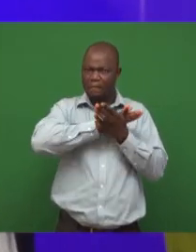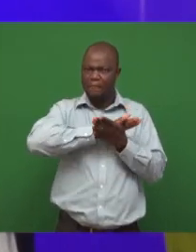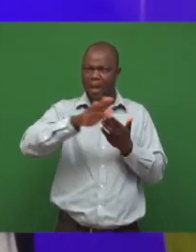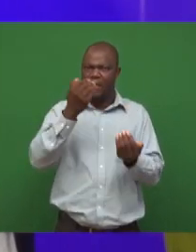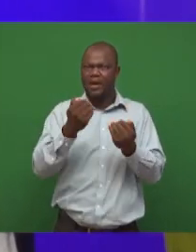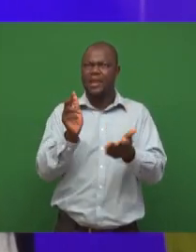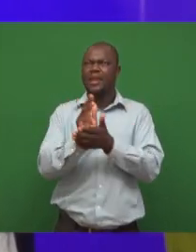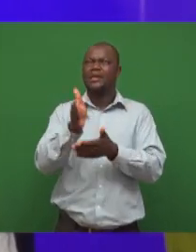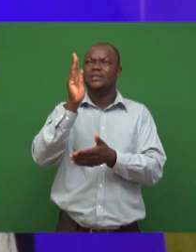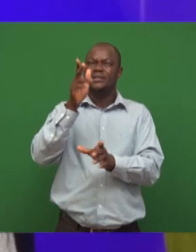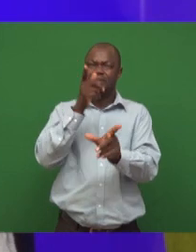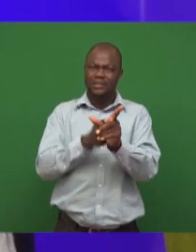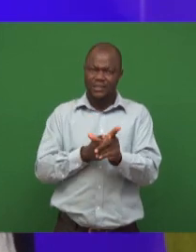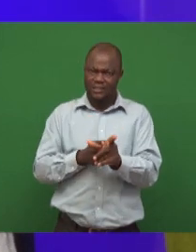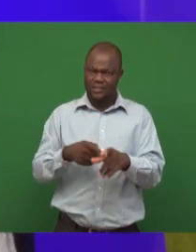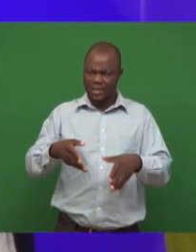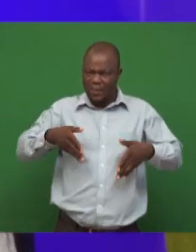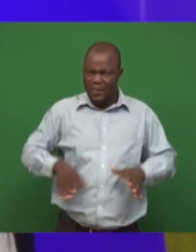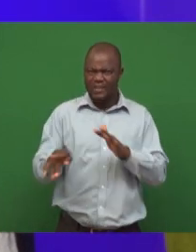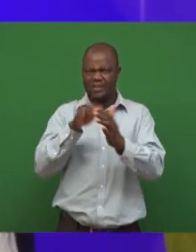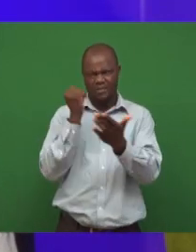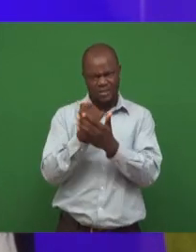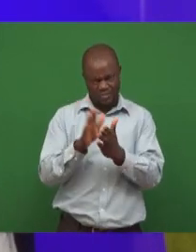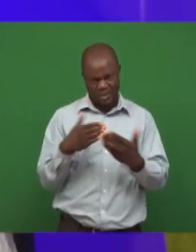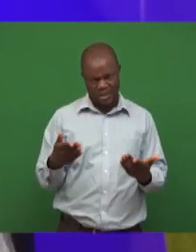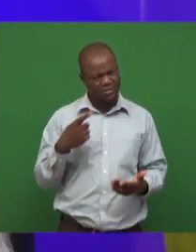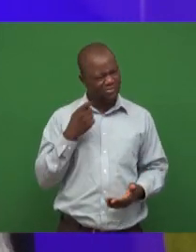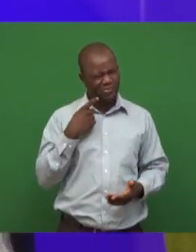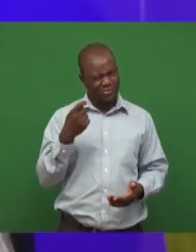wavo kusvika asvike 19 years asina bepa rekuzvarwa.